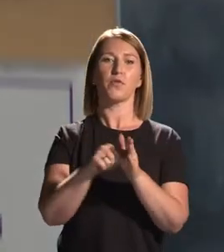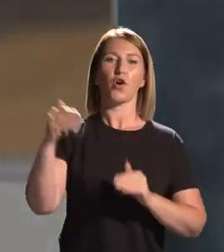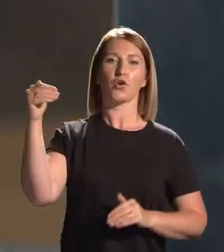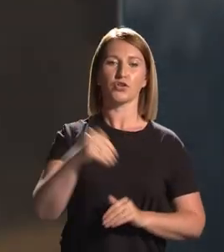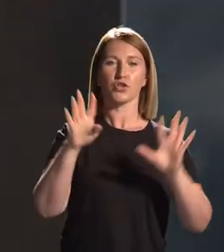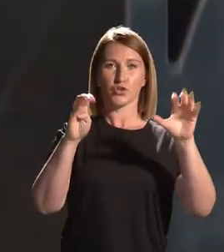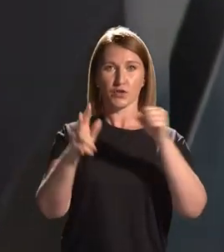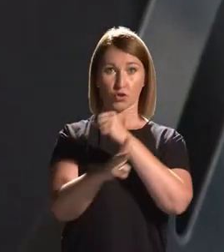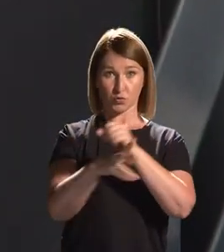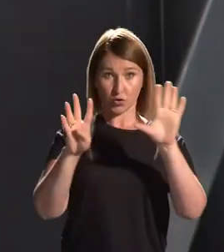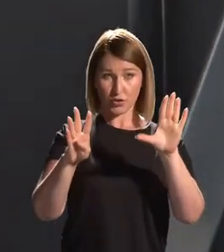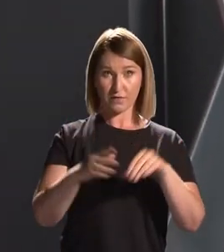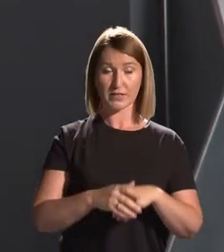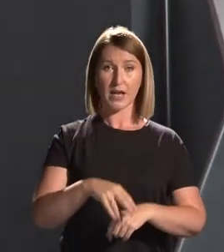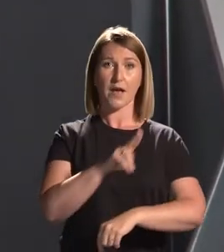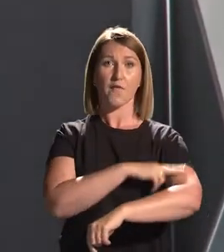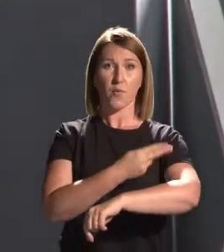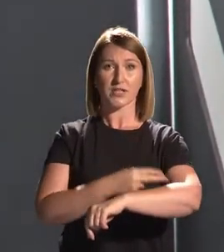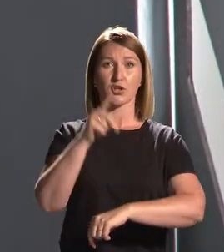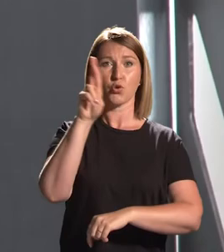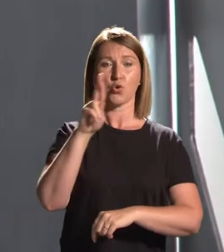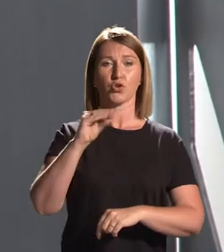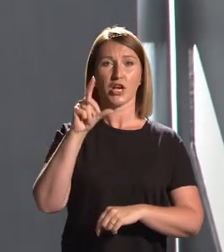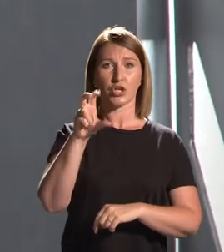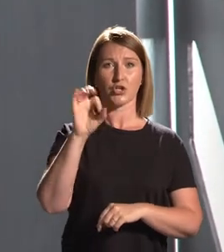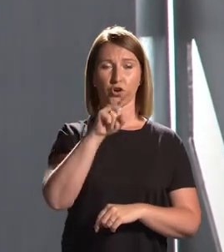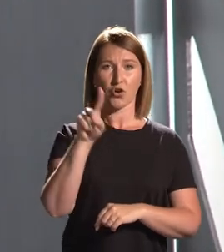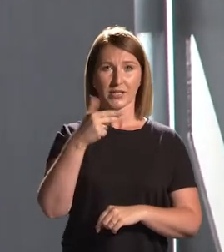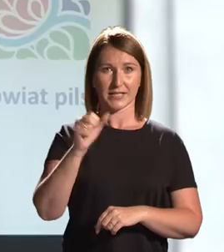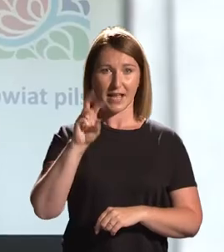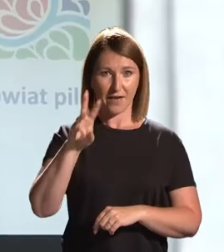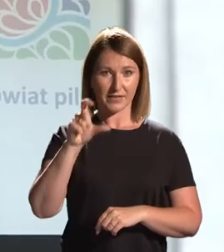1987-1989 rzeczoznawca PSP w Poznaniu, oddział w Pile. W latach